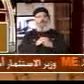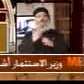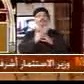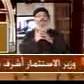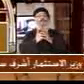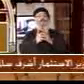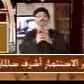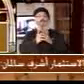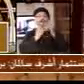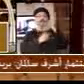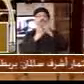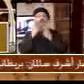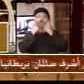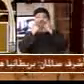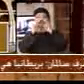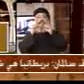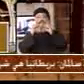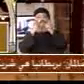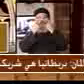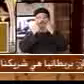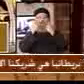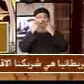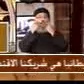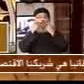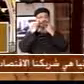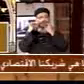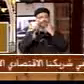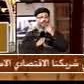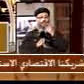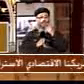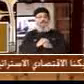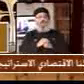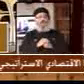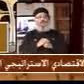ولذلك نظر الرب يسوع إلى دموع هذه الأم،